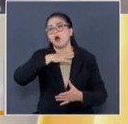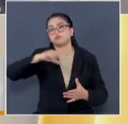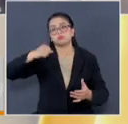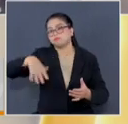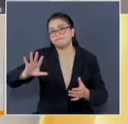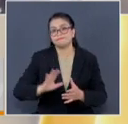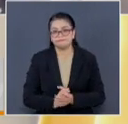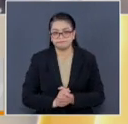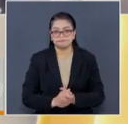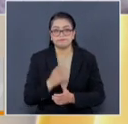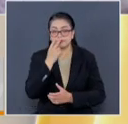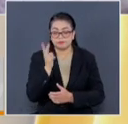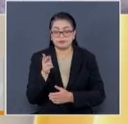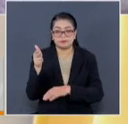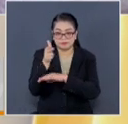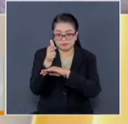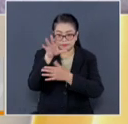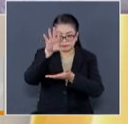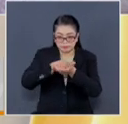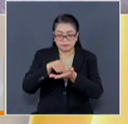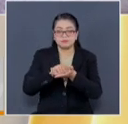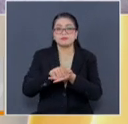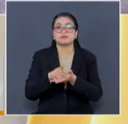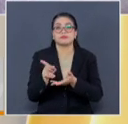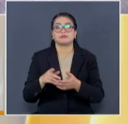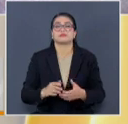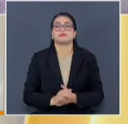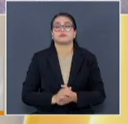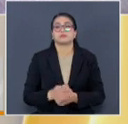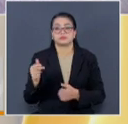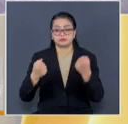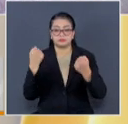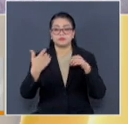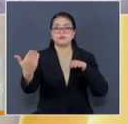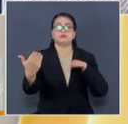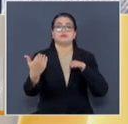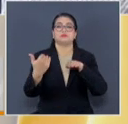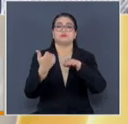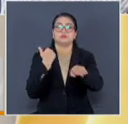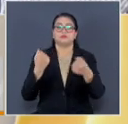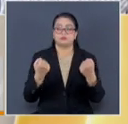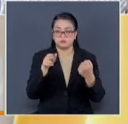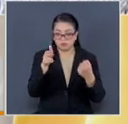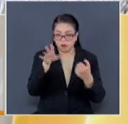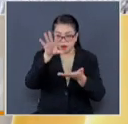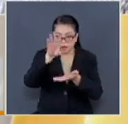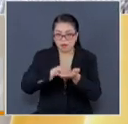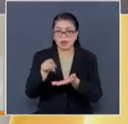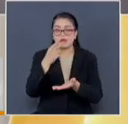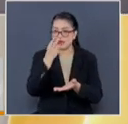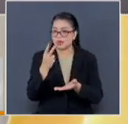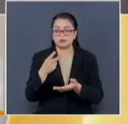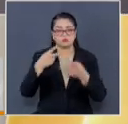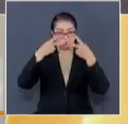เห็นเมื่อสักครู่เนี่ยเป็นภาพกล้องหน้ารถและกล้องหลังรถของพลเมืองดีที่ขับสวนกับคนร้ายก็เลยเห็นเลยว่า2โจ